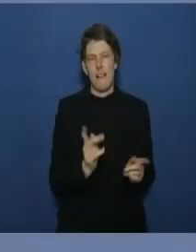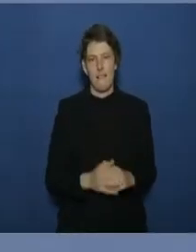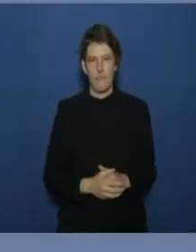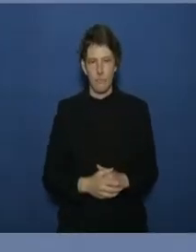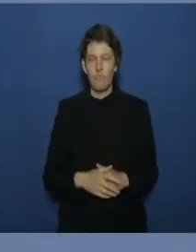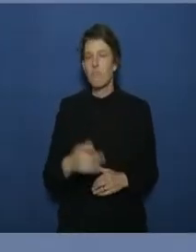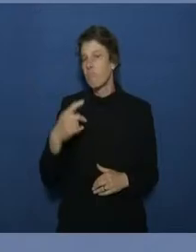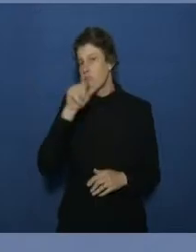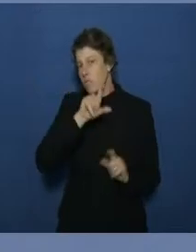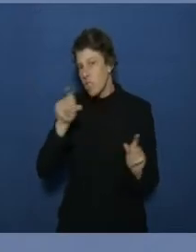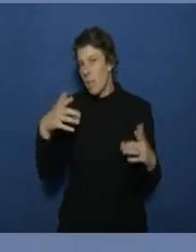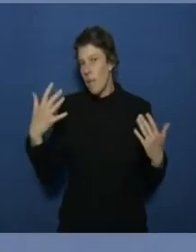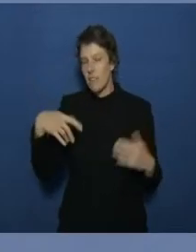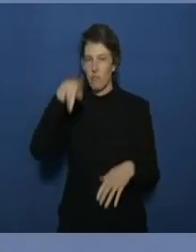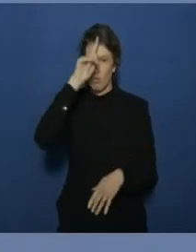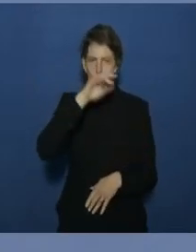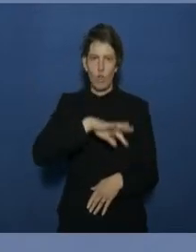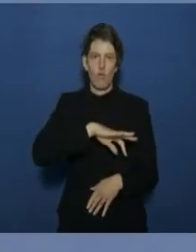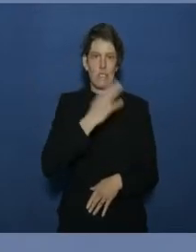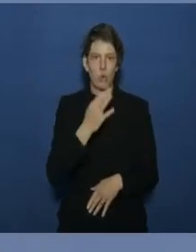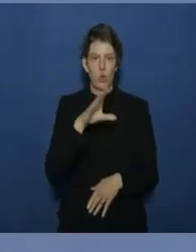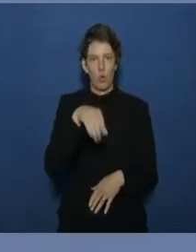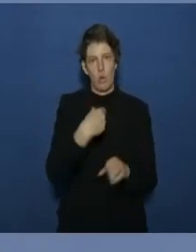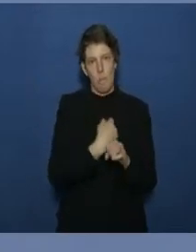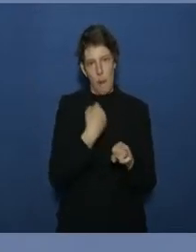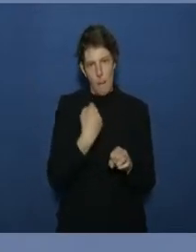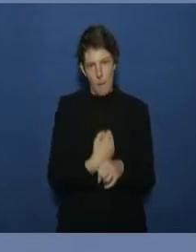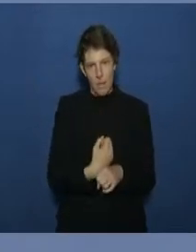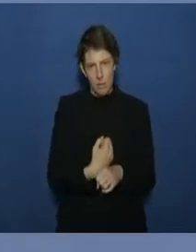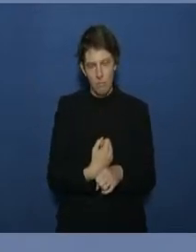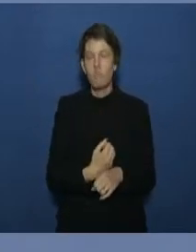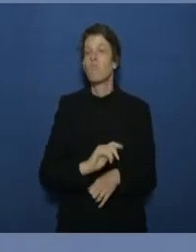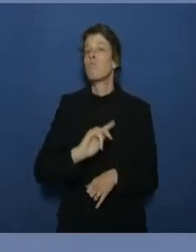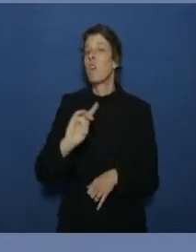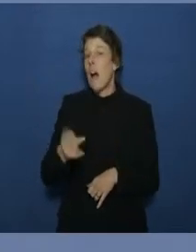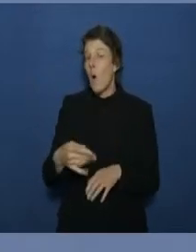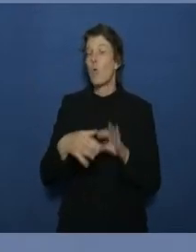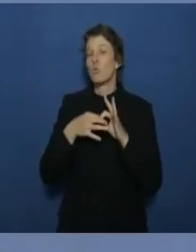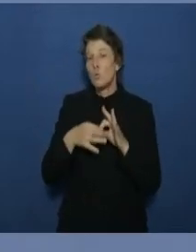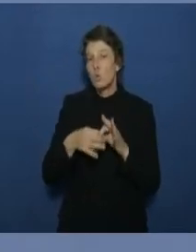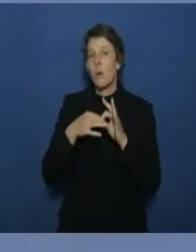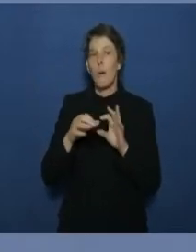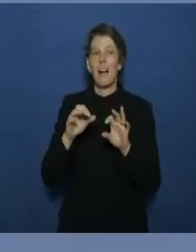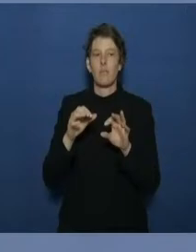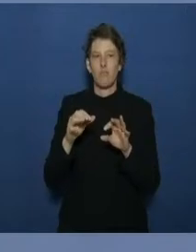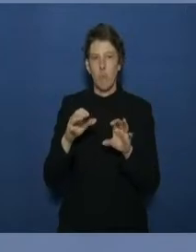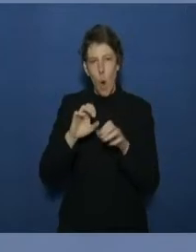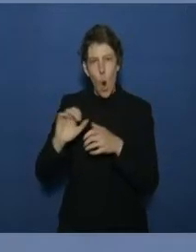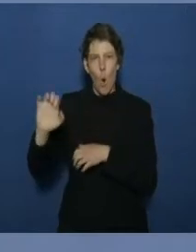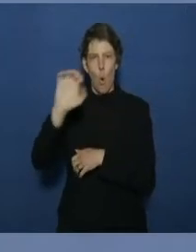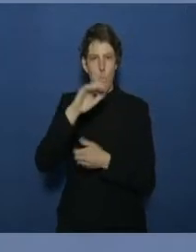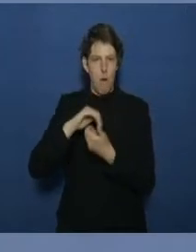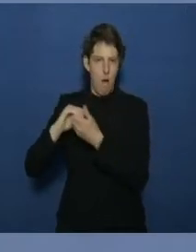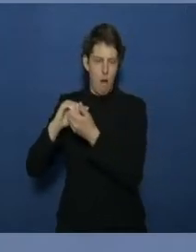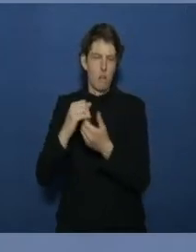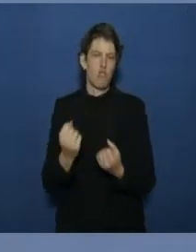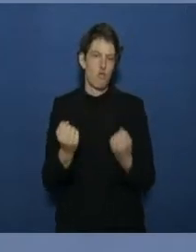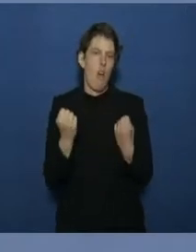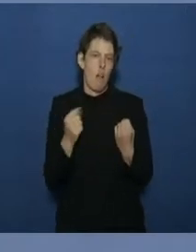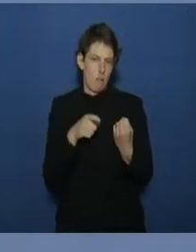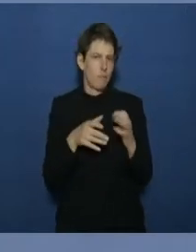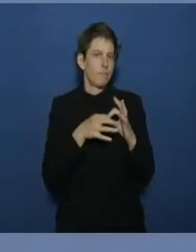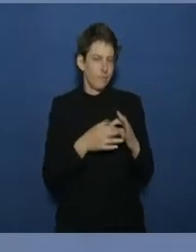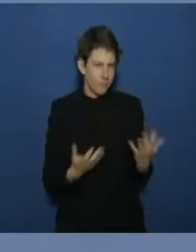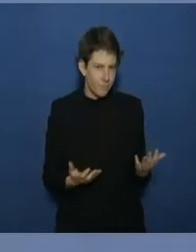um die deutsch-französische Zusammenarbeit, auch im Hinblick und im Dienste eines starken Europas. Das umfasst viele